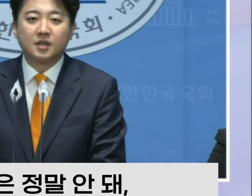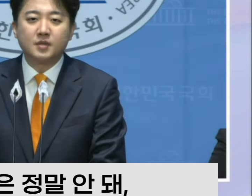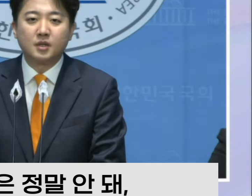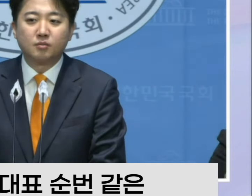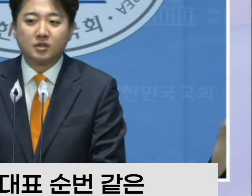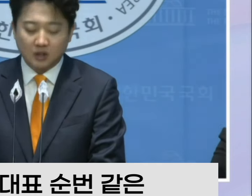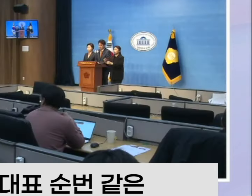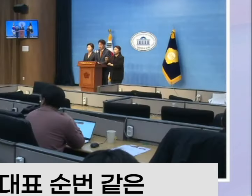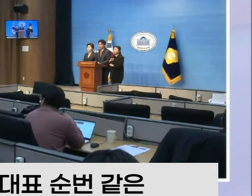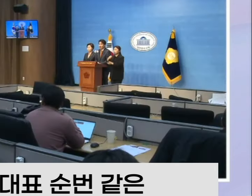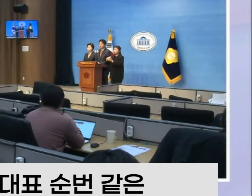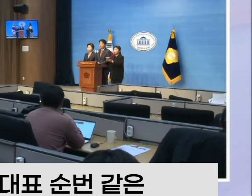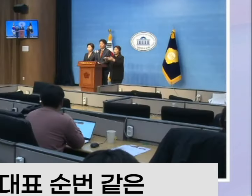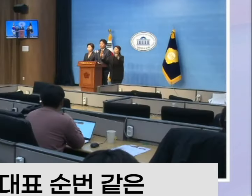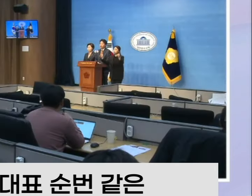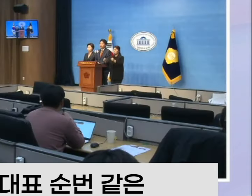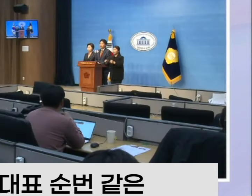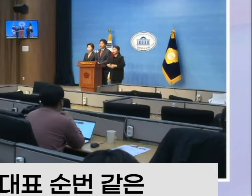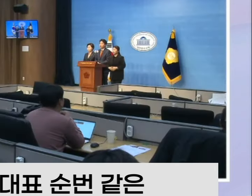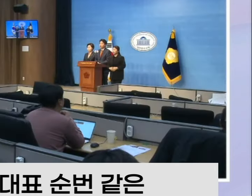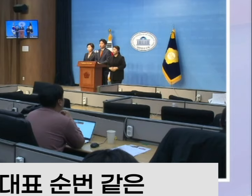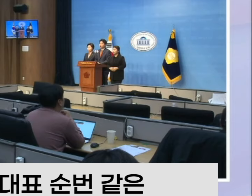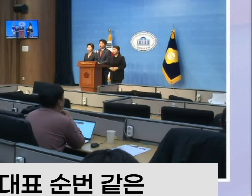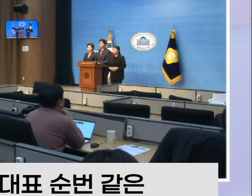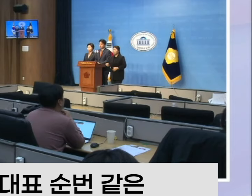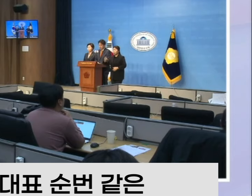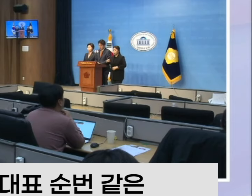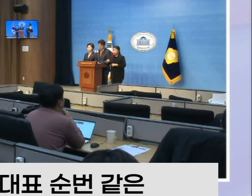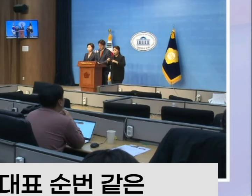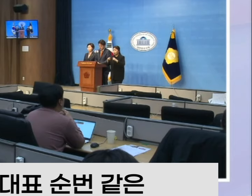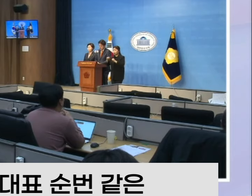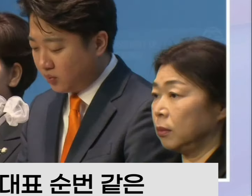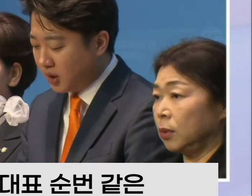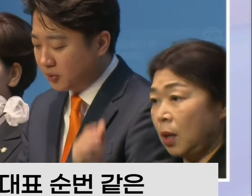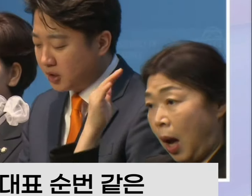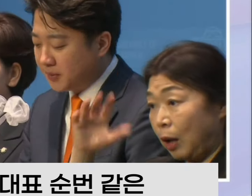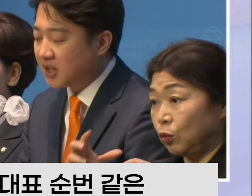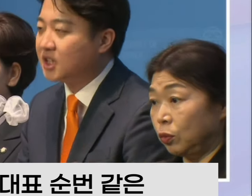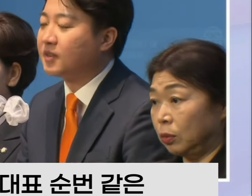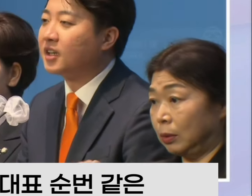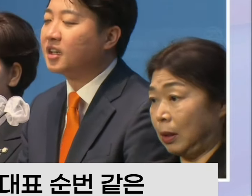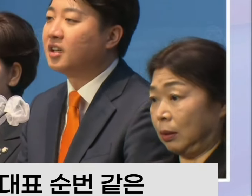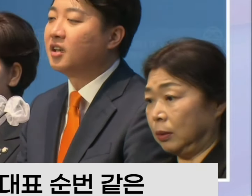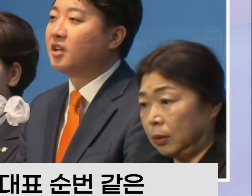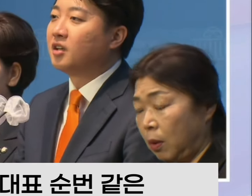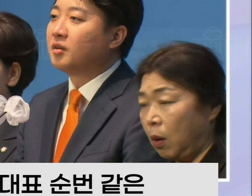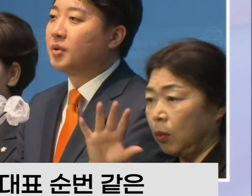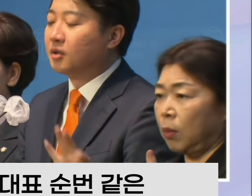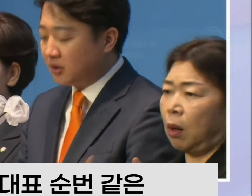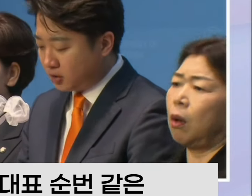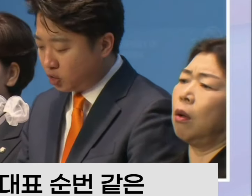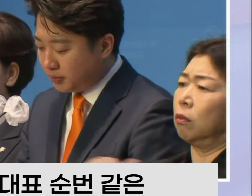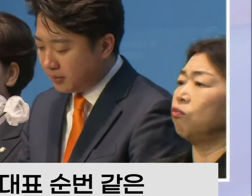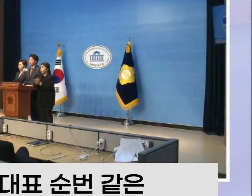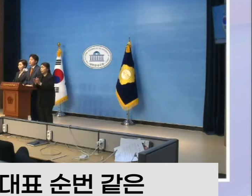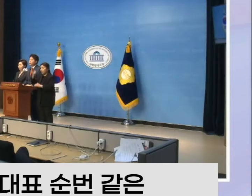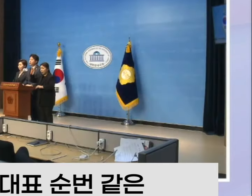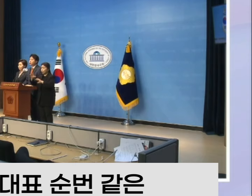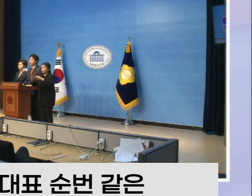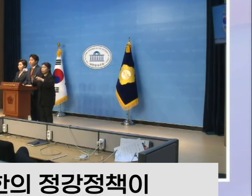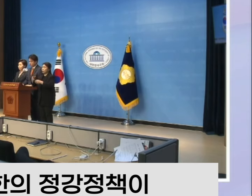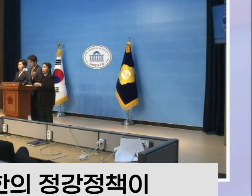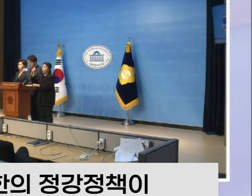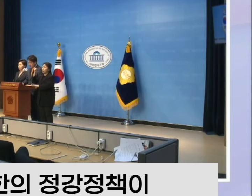같고요. 또한 이제 아까 말씀드렸던 비례대표 순번 같은 경우도 첨예한 갈등의 소지가 될 가능성이